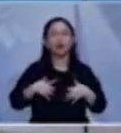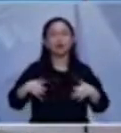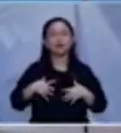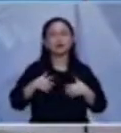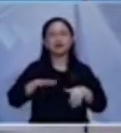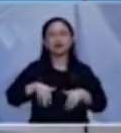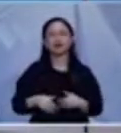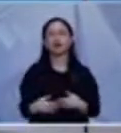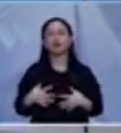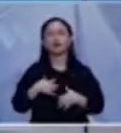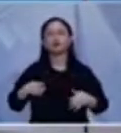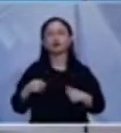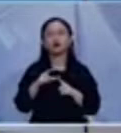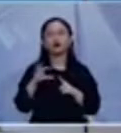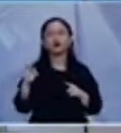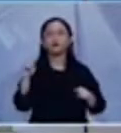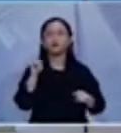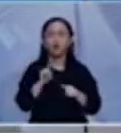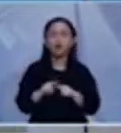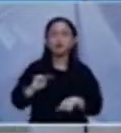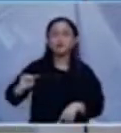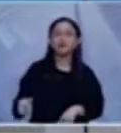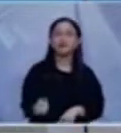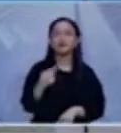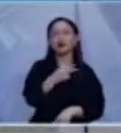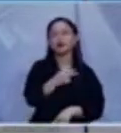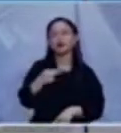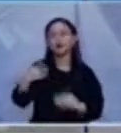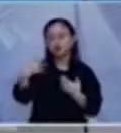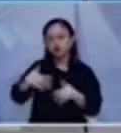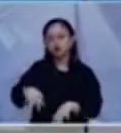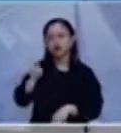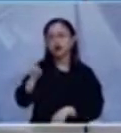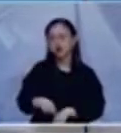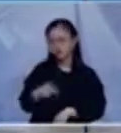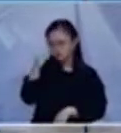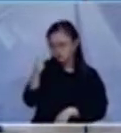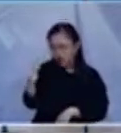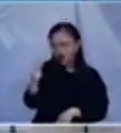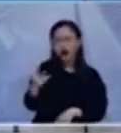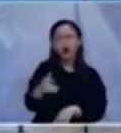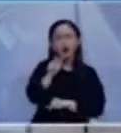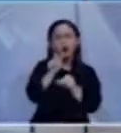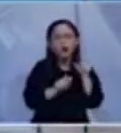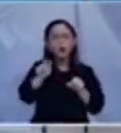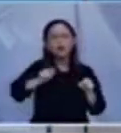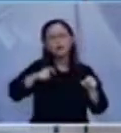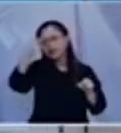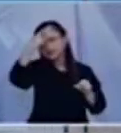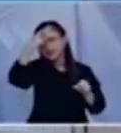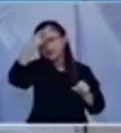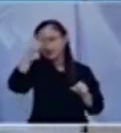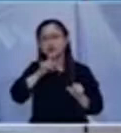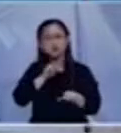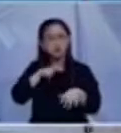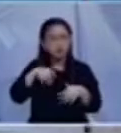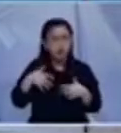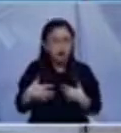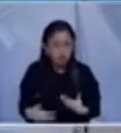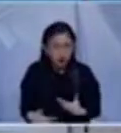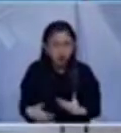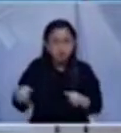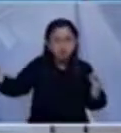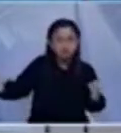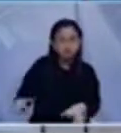atau monkeypox. Kini kasus pertama di Indonesia telah ditemukan. Bagaimana nasib pasien cacar monyet saat ini? Akankah